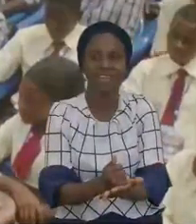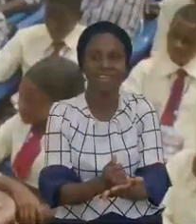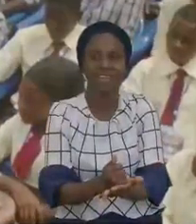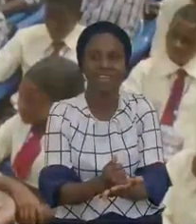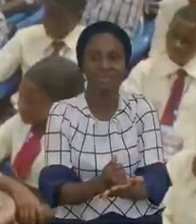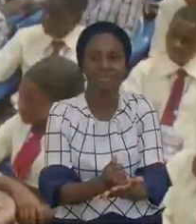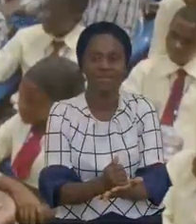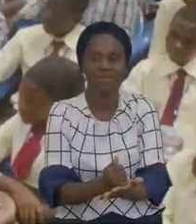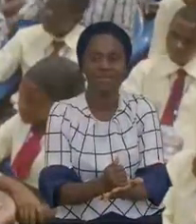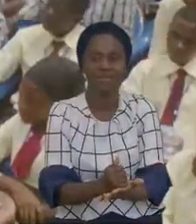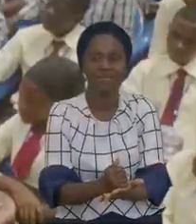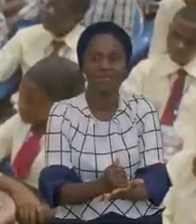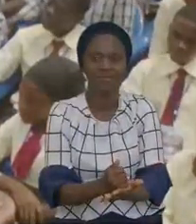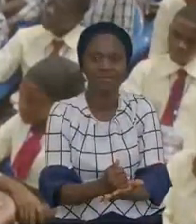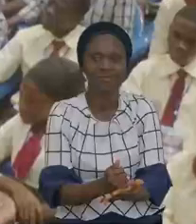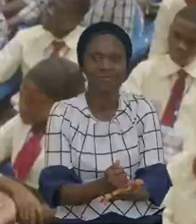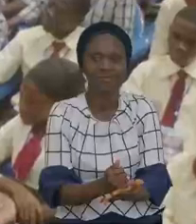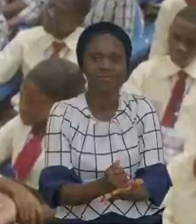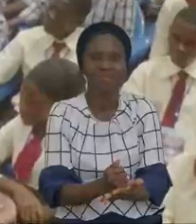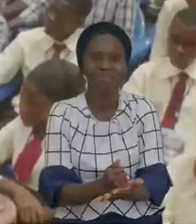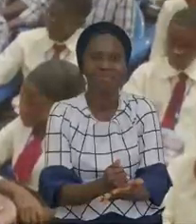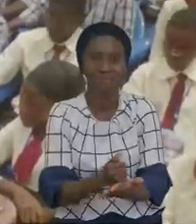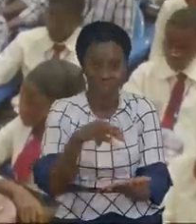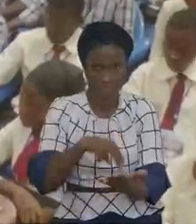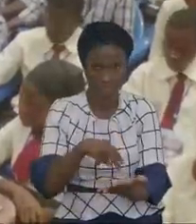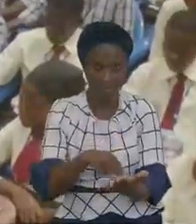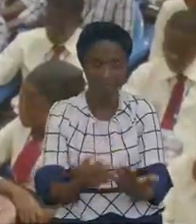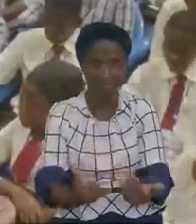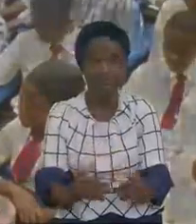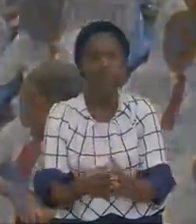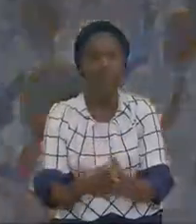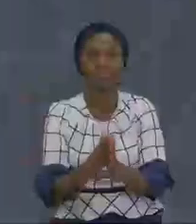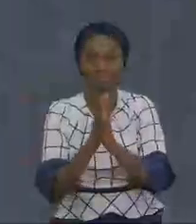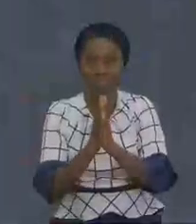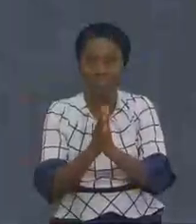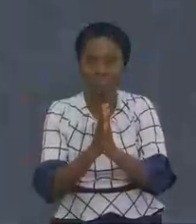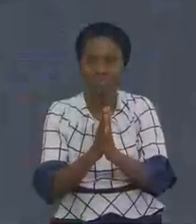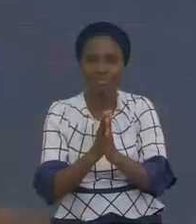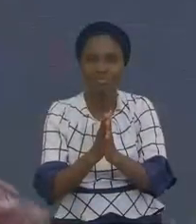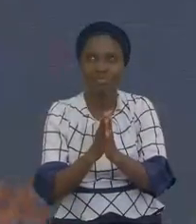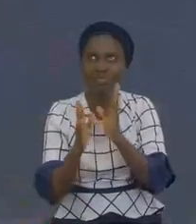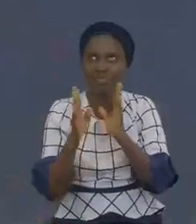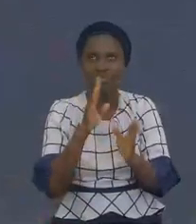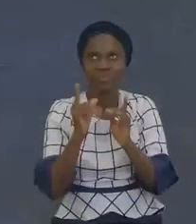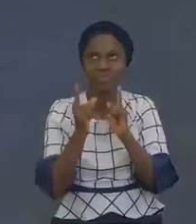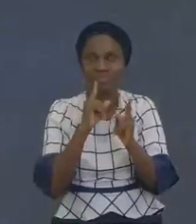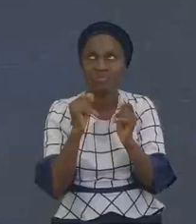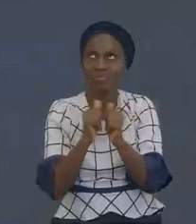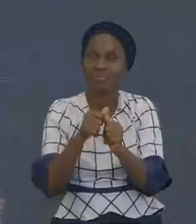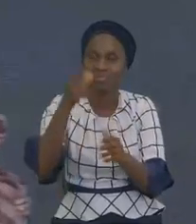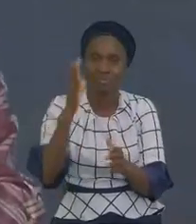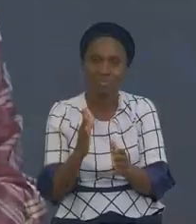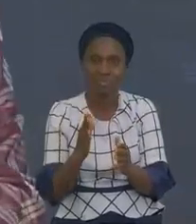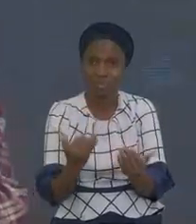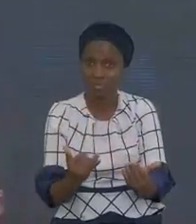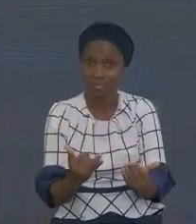Levons-nous maintenant et nous allons parler à Dieu dans la prière. Ce n'est pas le type de prière normale,